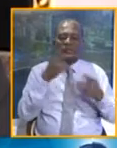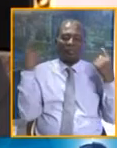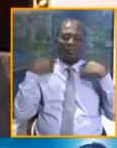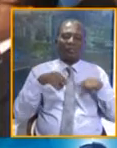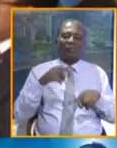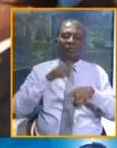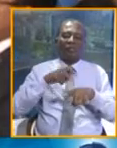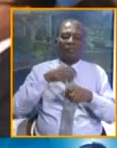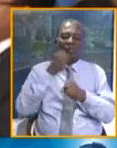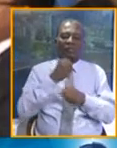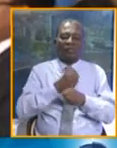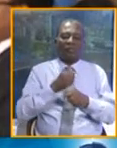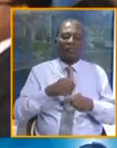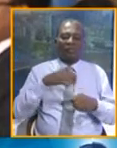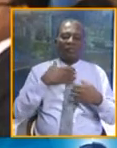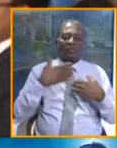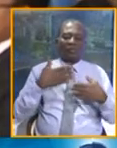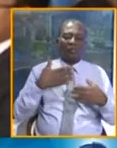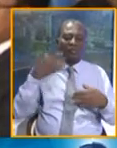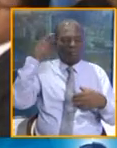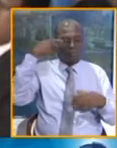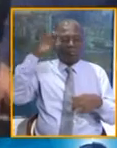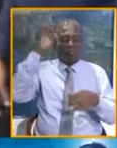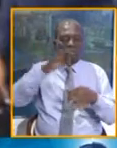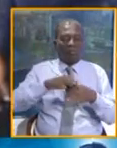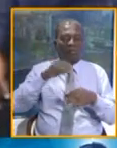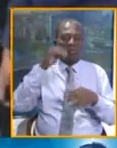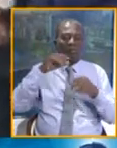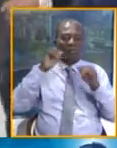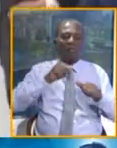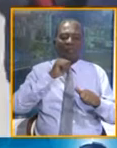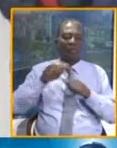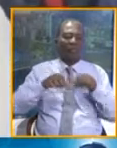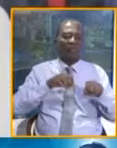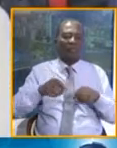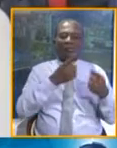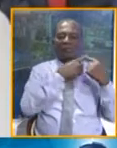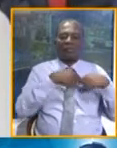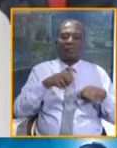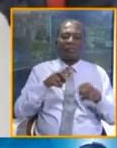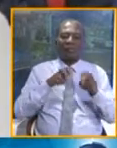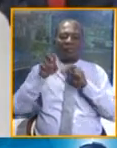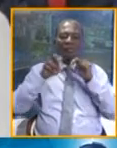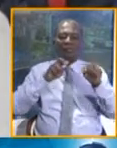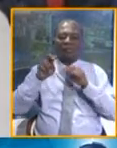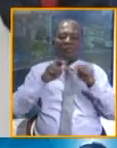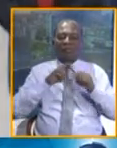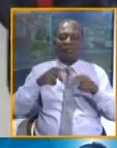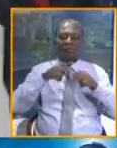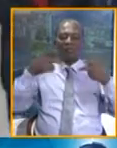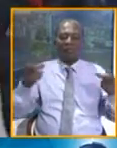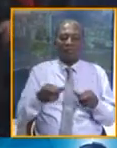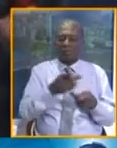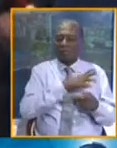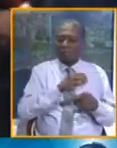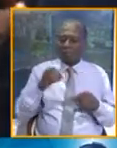le mandat du président avait expiré et que l'élection présidentielle n'avait pas pu se tenir. Depuis, les négociations avec l'opposition,